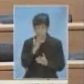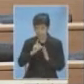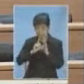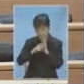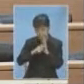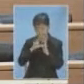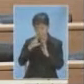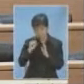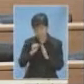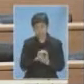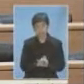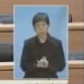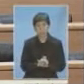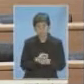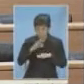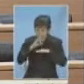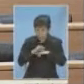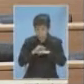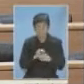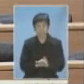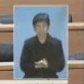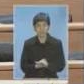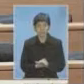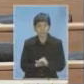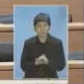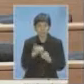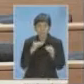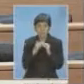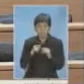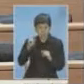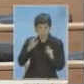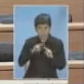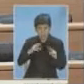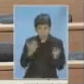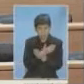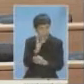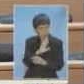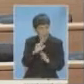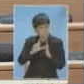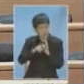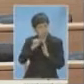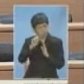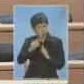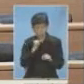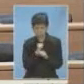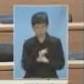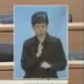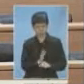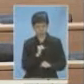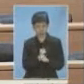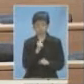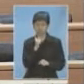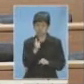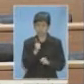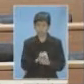เป็นเลขารัฐสภานะครับโดยตำแหน่งไม่มีสิทธิ์ที่จะให้คนอื่นมานั่งแทนเลยครับเลขาวุฒิสภาท่านทำหน้าที่อย่างเต็มที่เข้ม